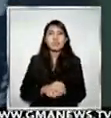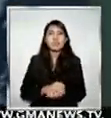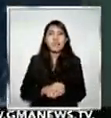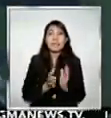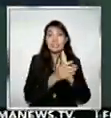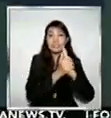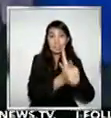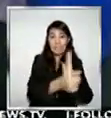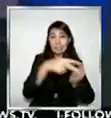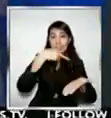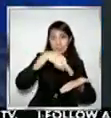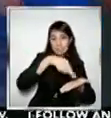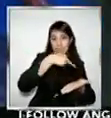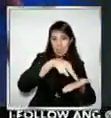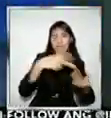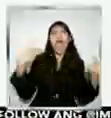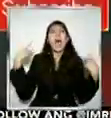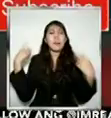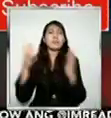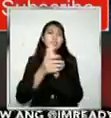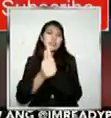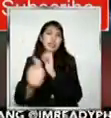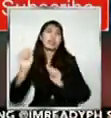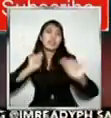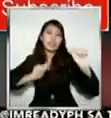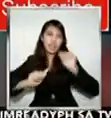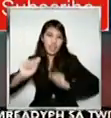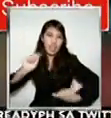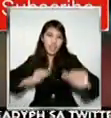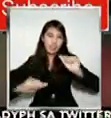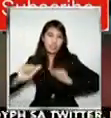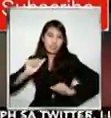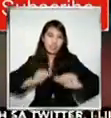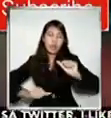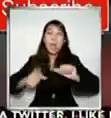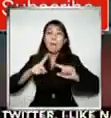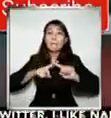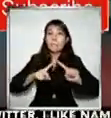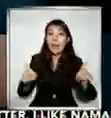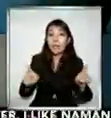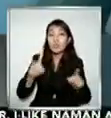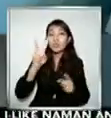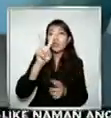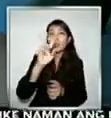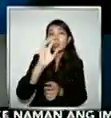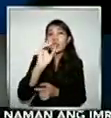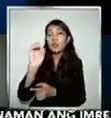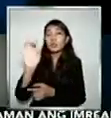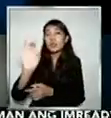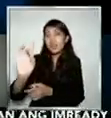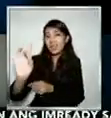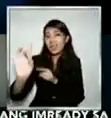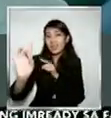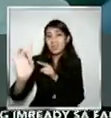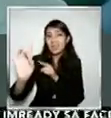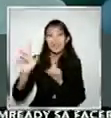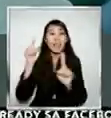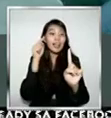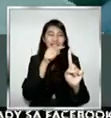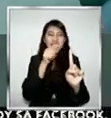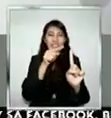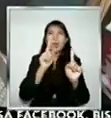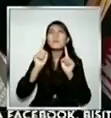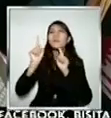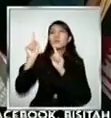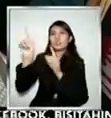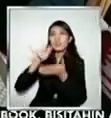din sa aktingan ang Streetboys. Pero noong 2008, pumunta sa England si Spencer para